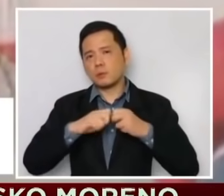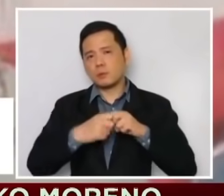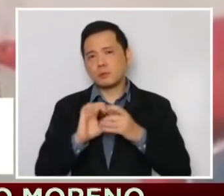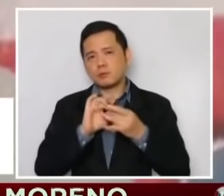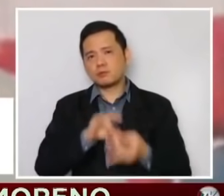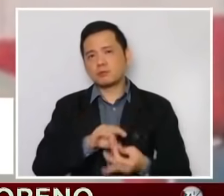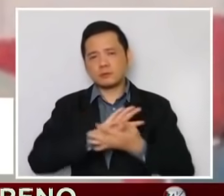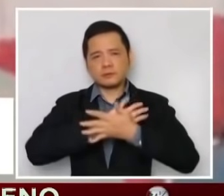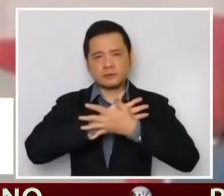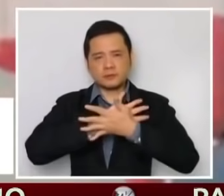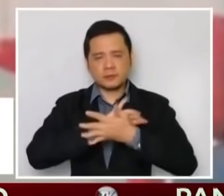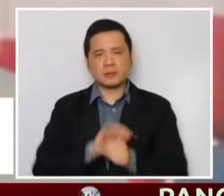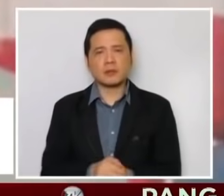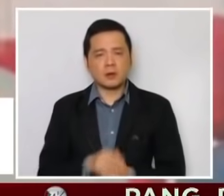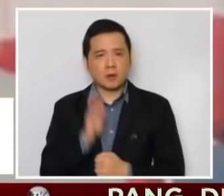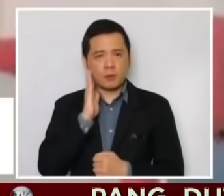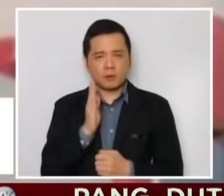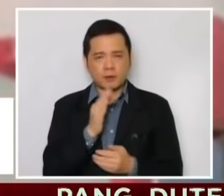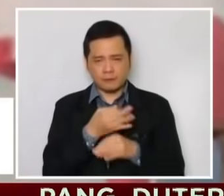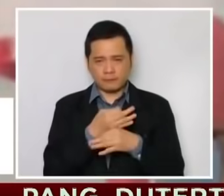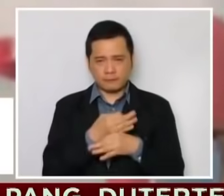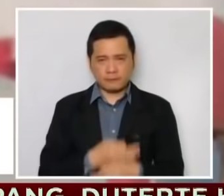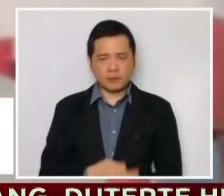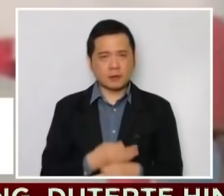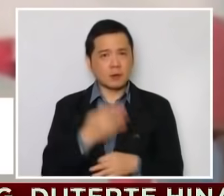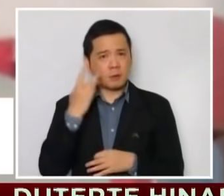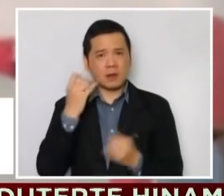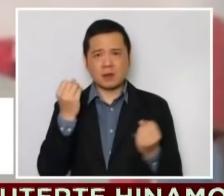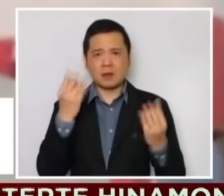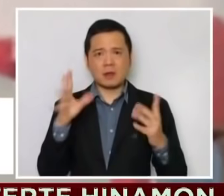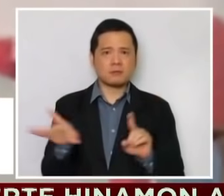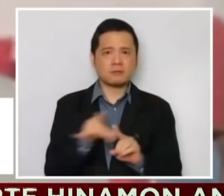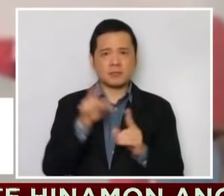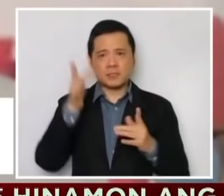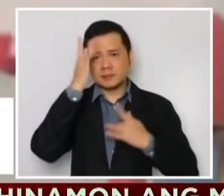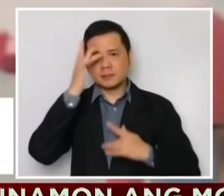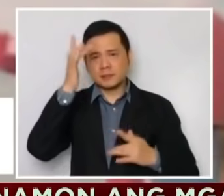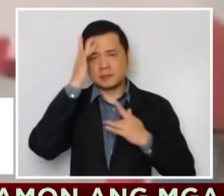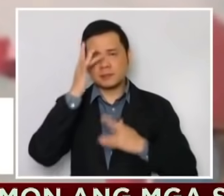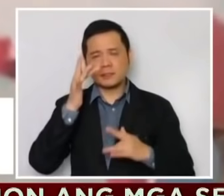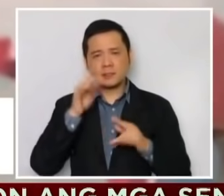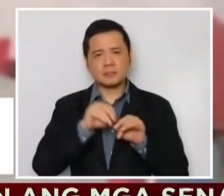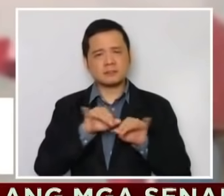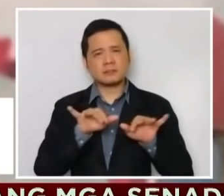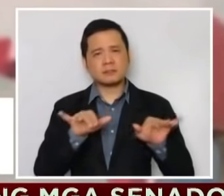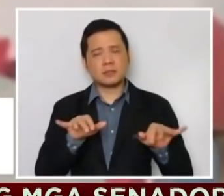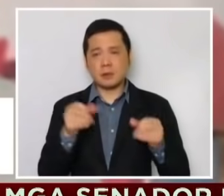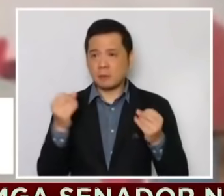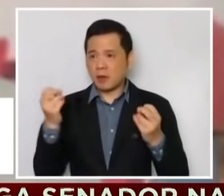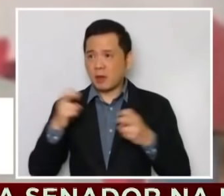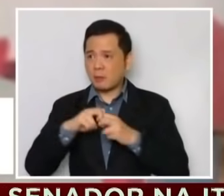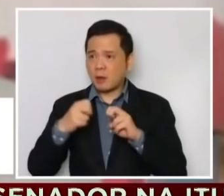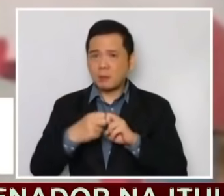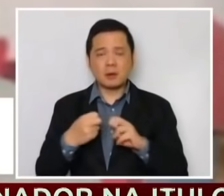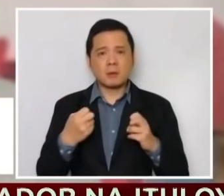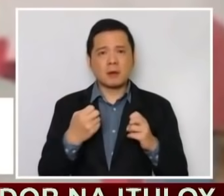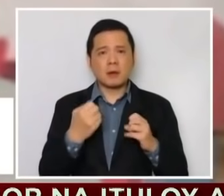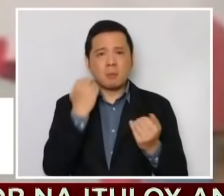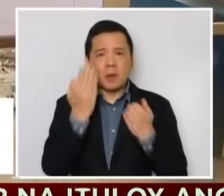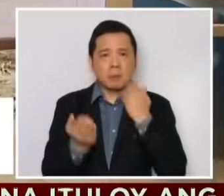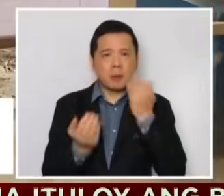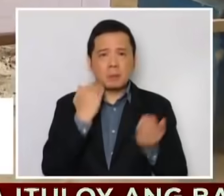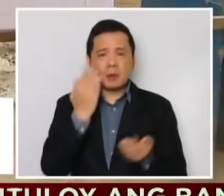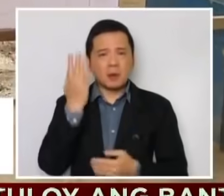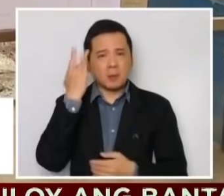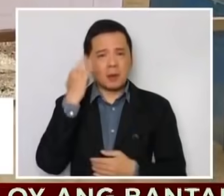ayusin ang problema sa dumadaming nagkakasakit, sa marami nating problema ng namamatay sa ating lungsod dahil sa pandemya